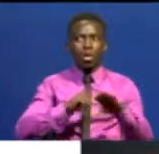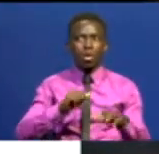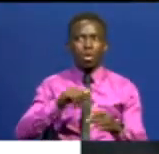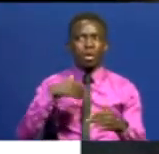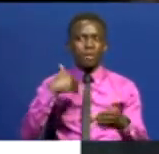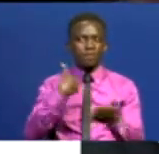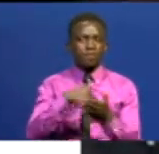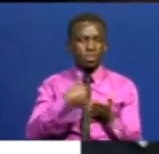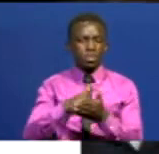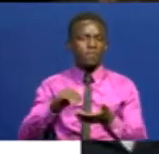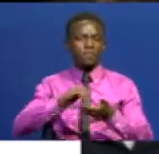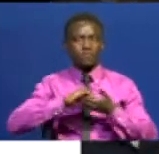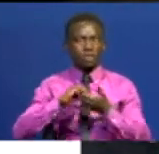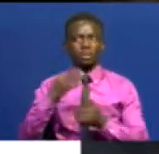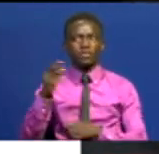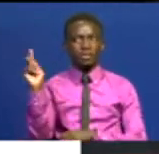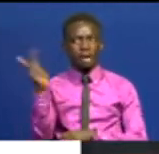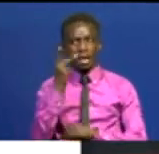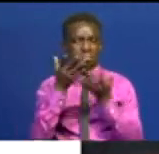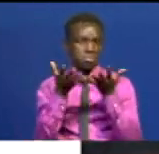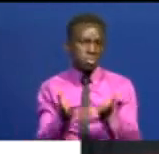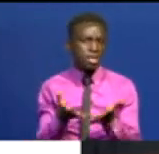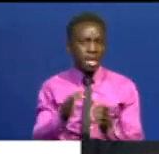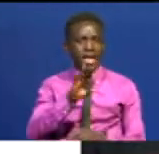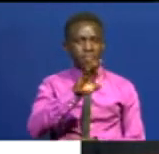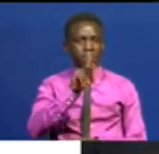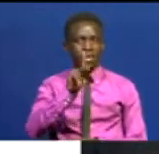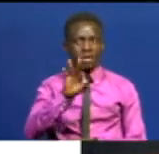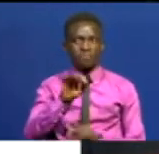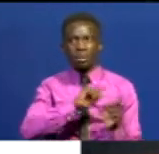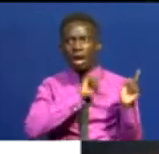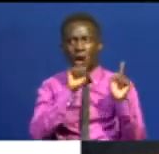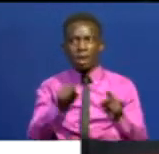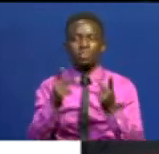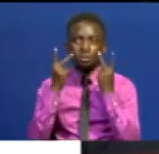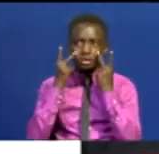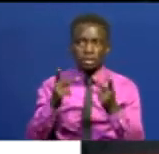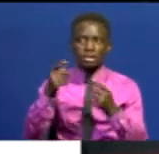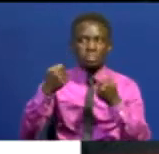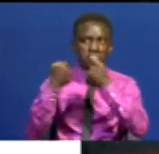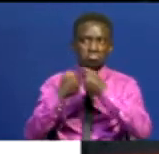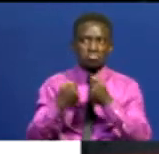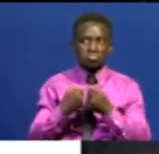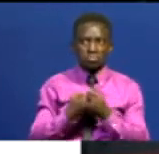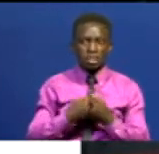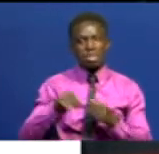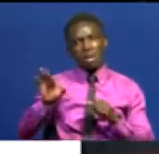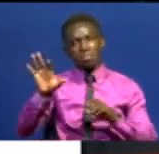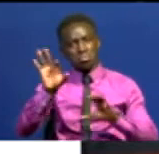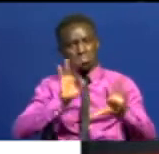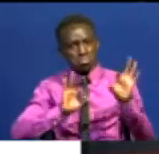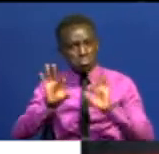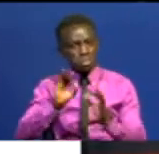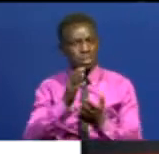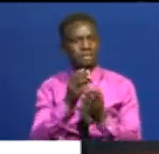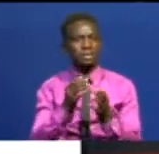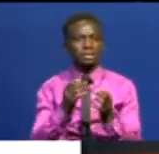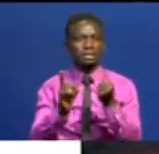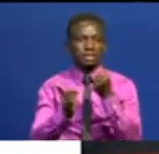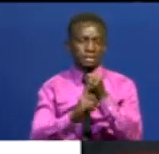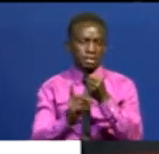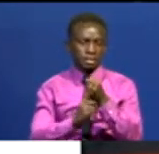Kenya walikuwa hapa na pia wakaangalia hizo games na wakascout youth